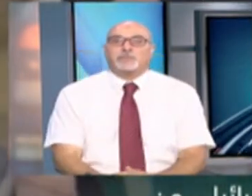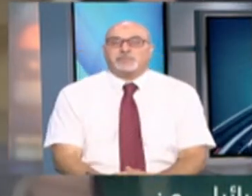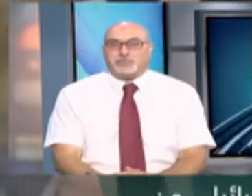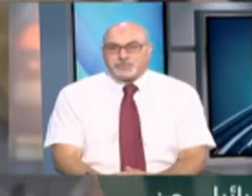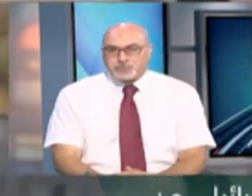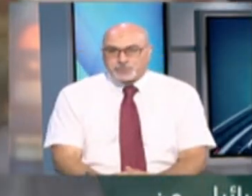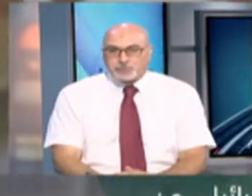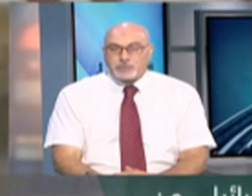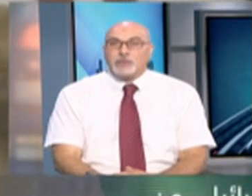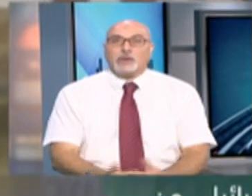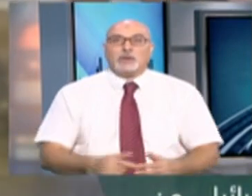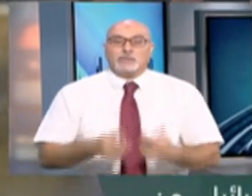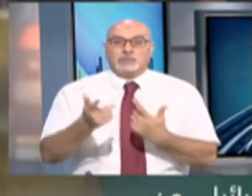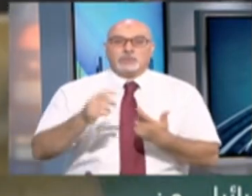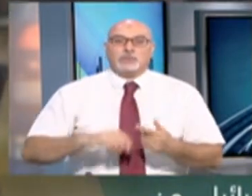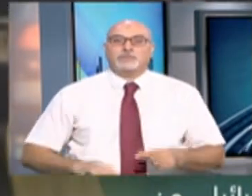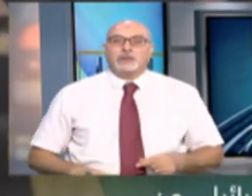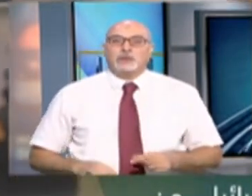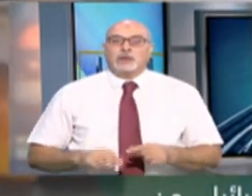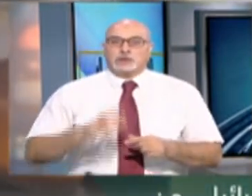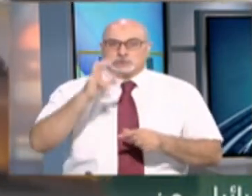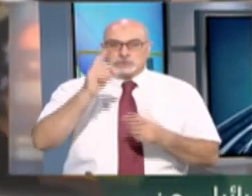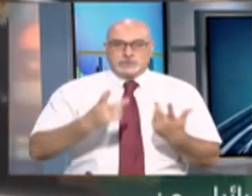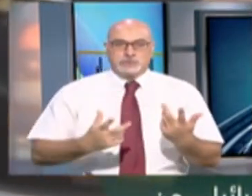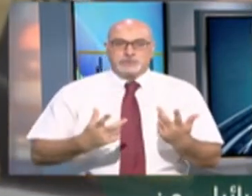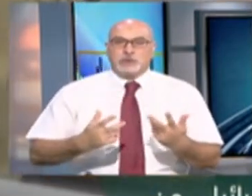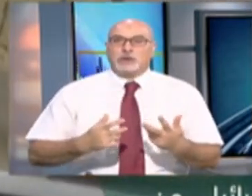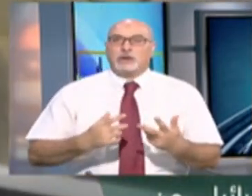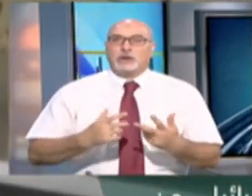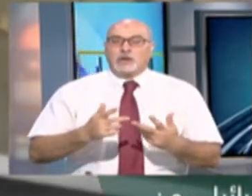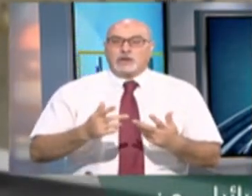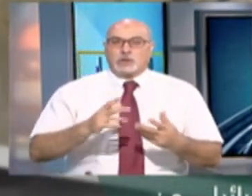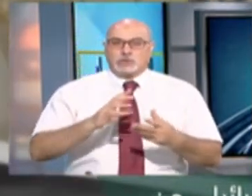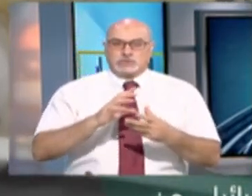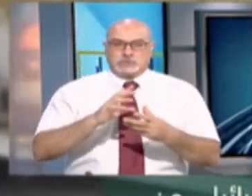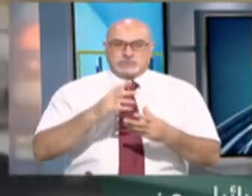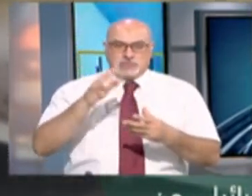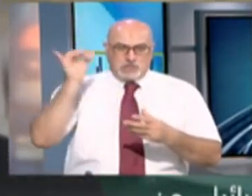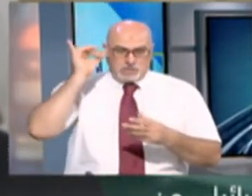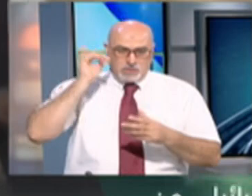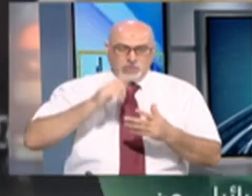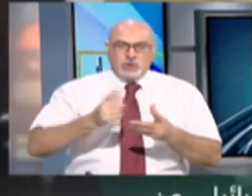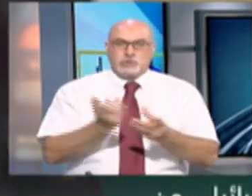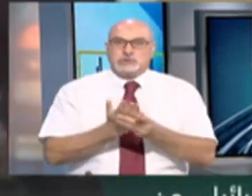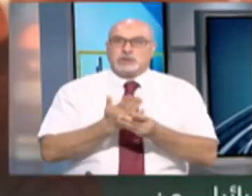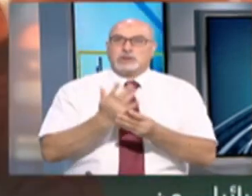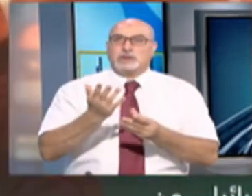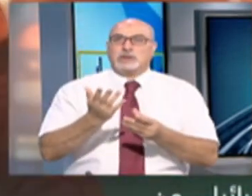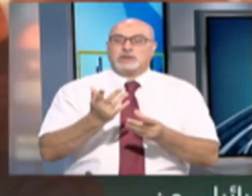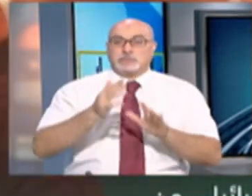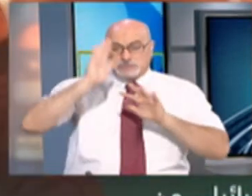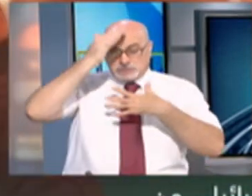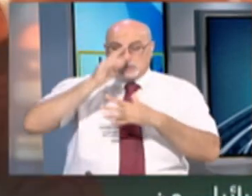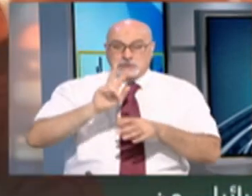ولأن التاريخ يحفظ للشعوب ميلهم للحق دون غيره، فقد اعتبرت الهيئة المغربية لنصرة قضايا الأمة أن هذه